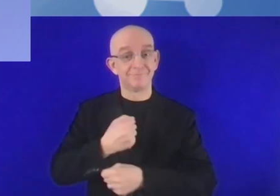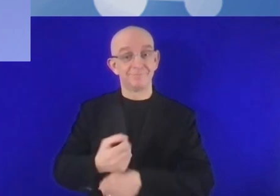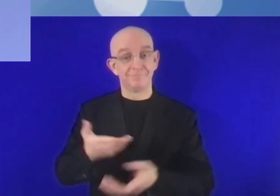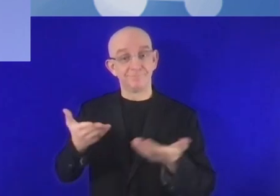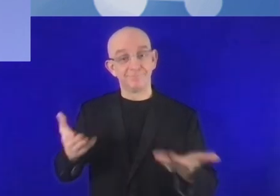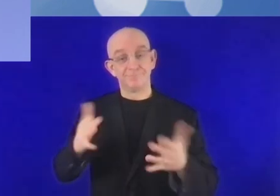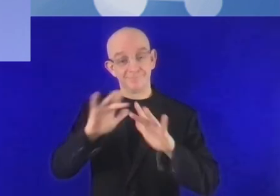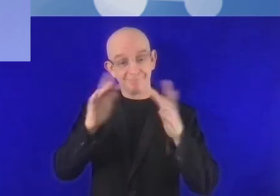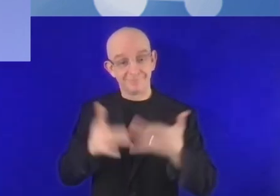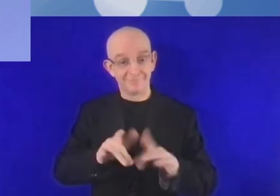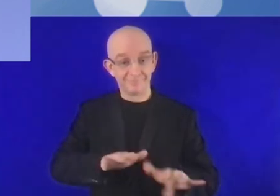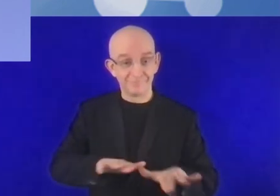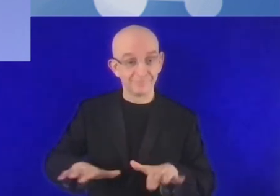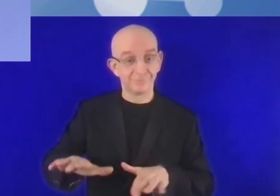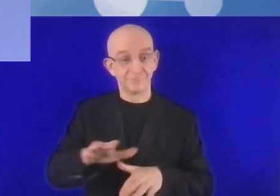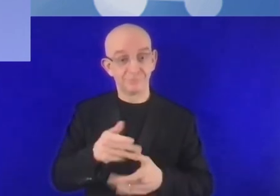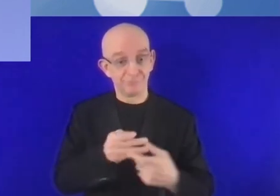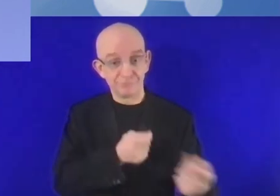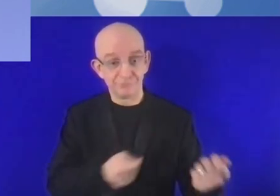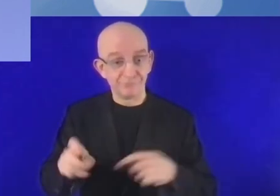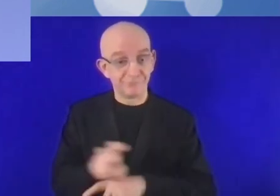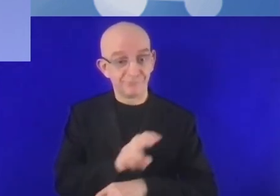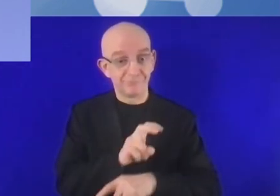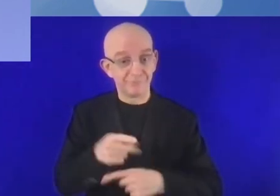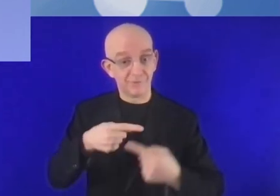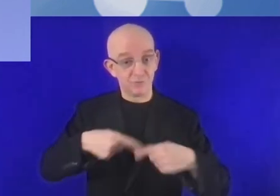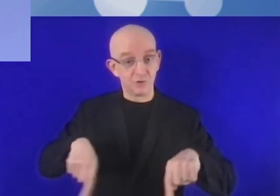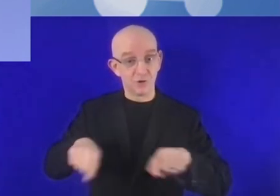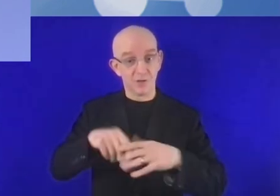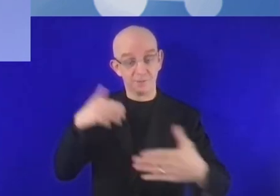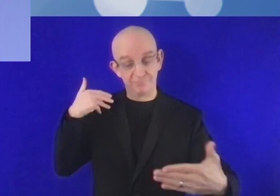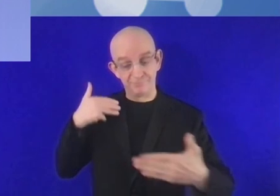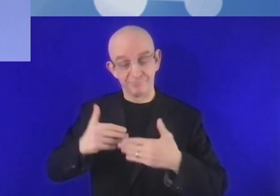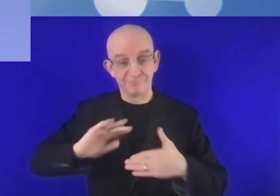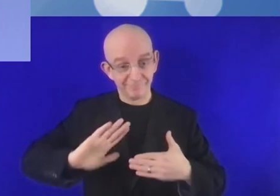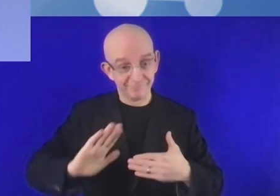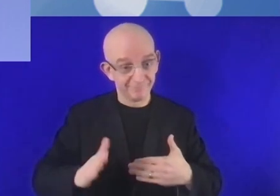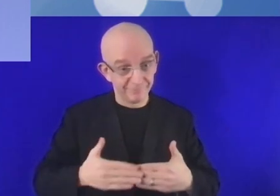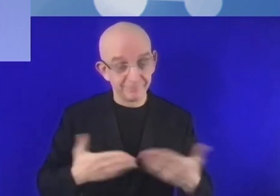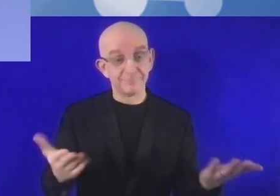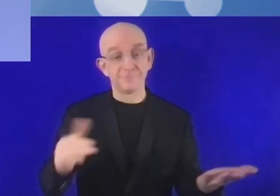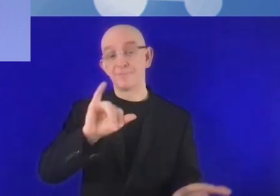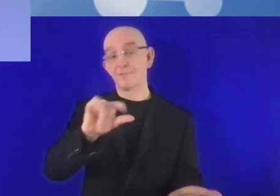16. edycji Forum IGF 2021 w Katowicach.